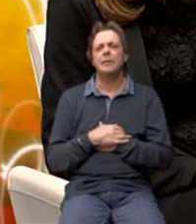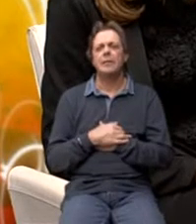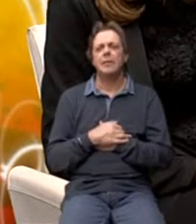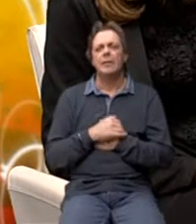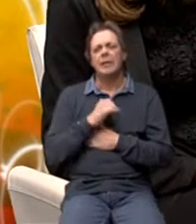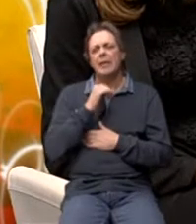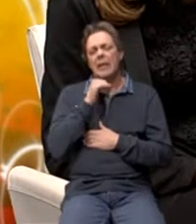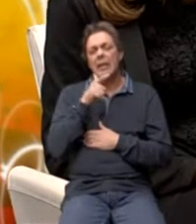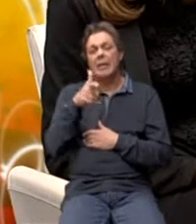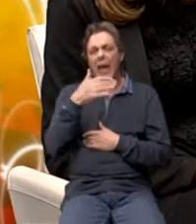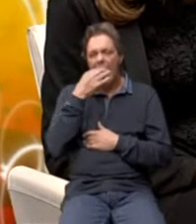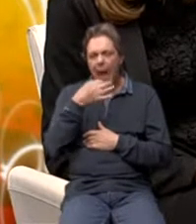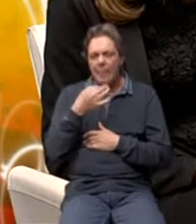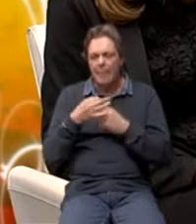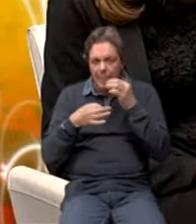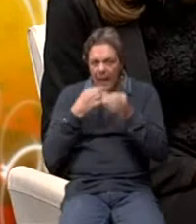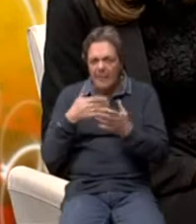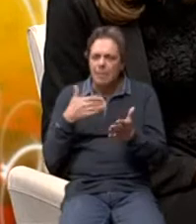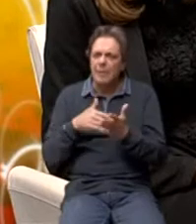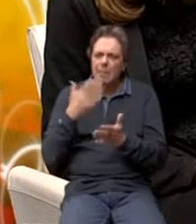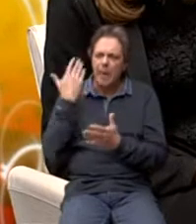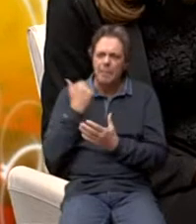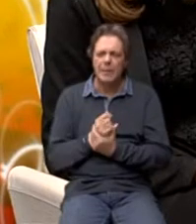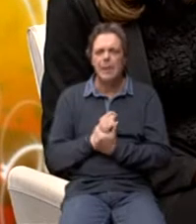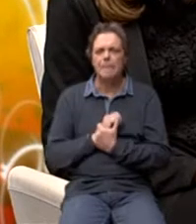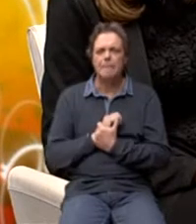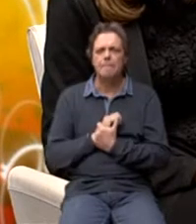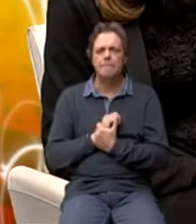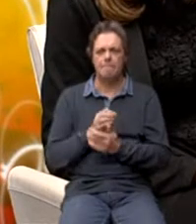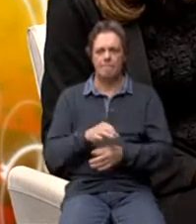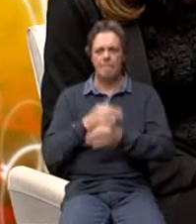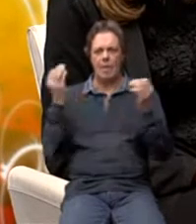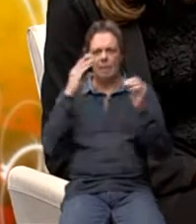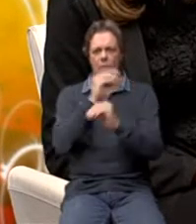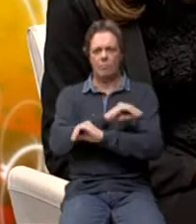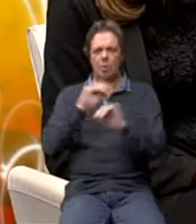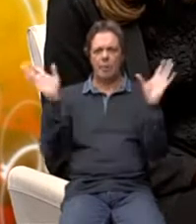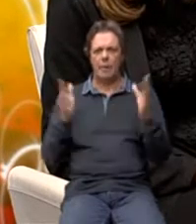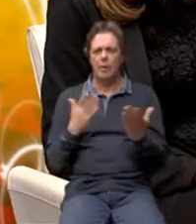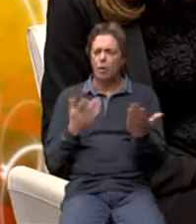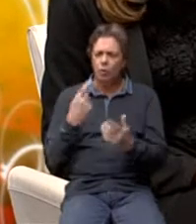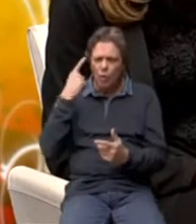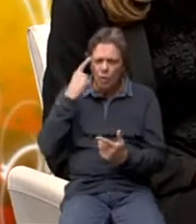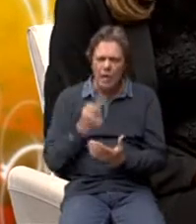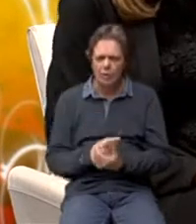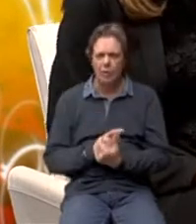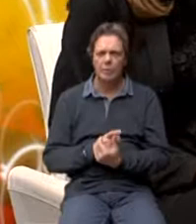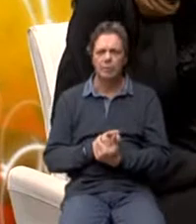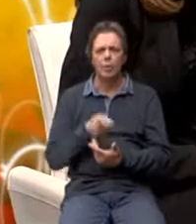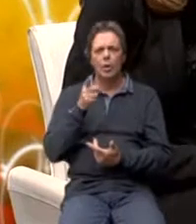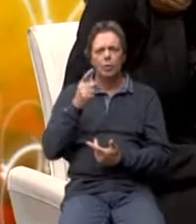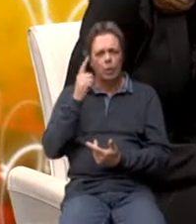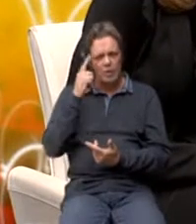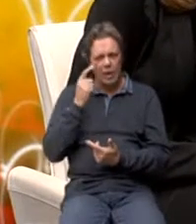i te analize bi trebale biti javno objavljene. Što bi to značilo? To bi značilo